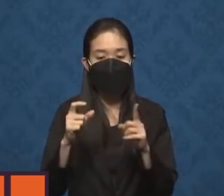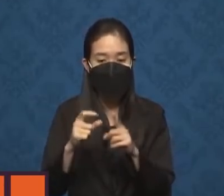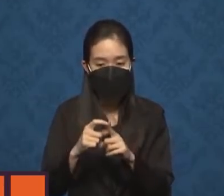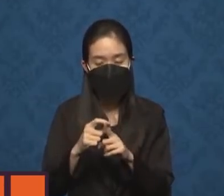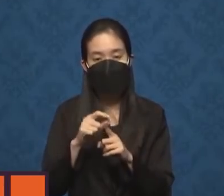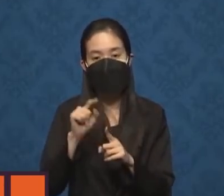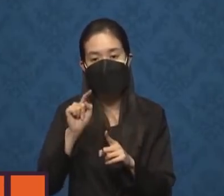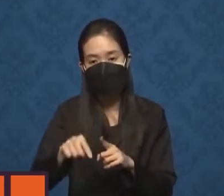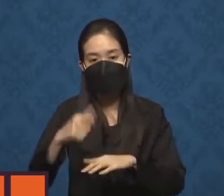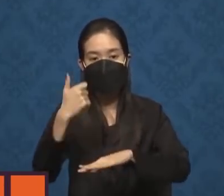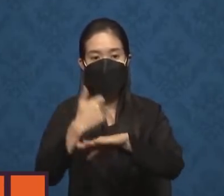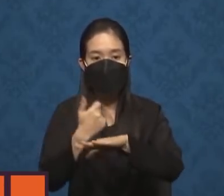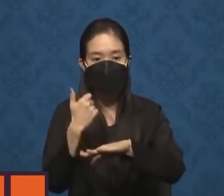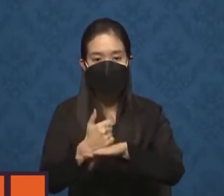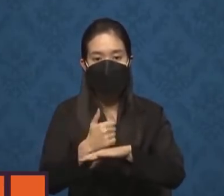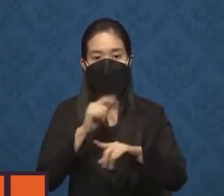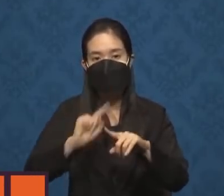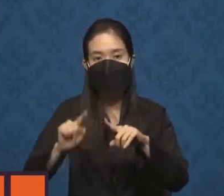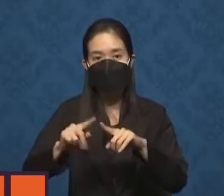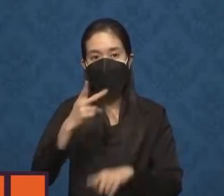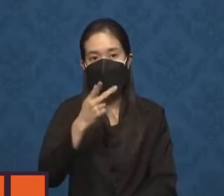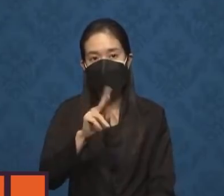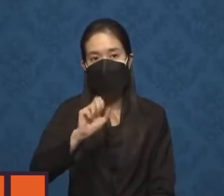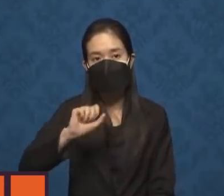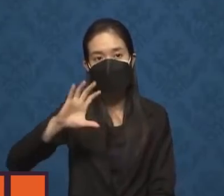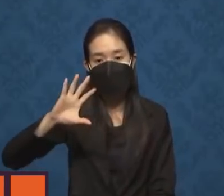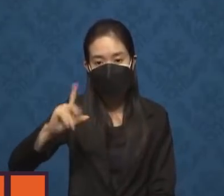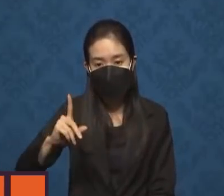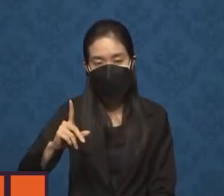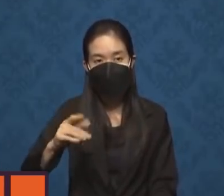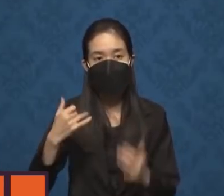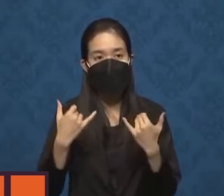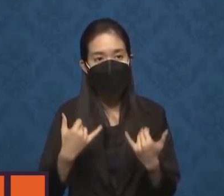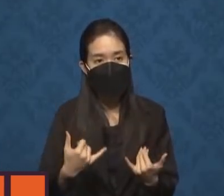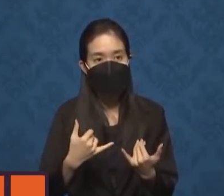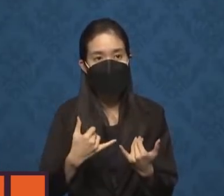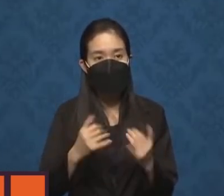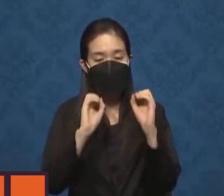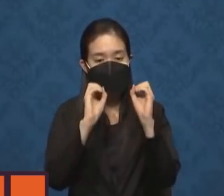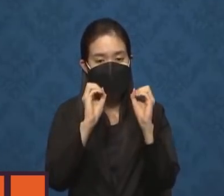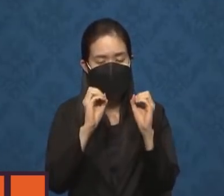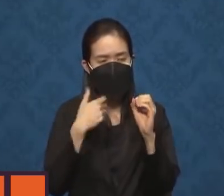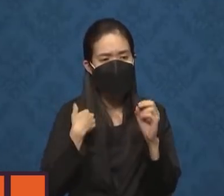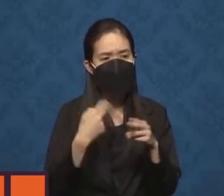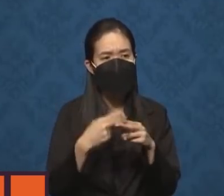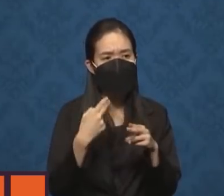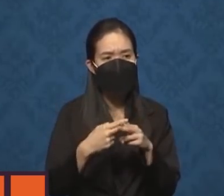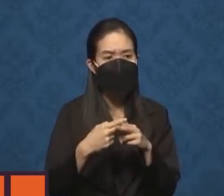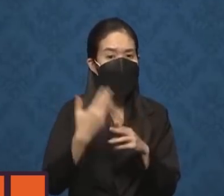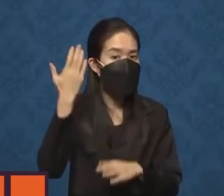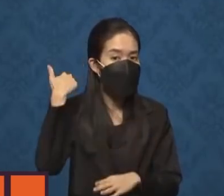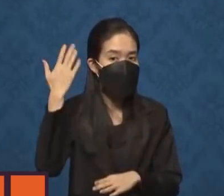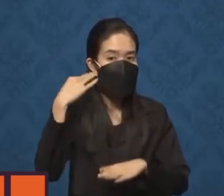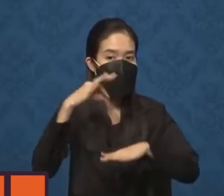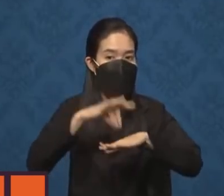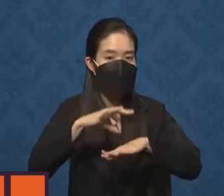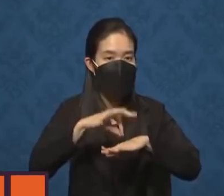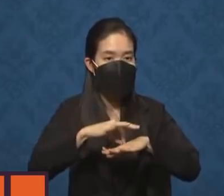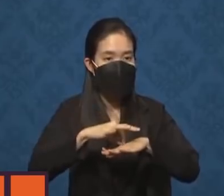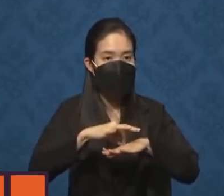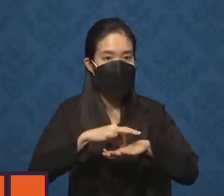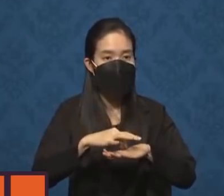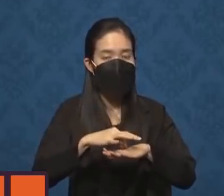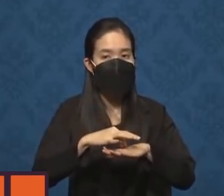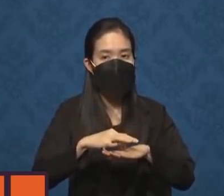สั่งหัวหน้าคณะรักษาความสงบแห่งชาติซึ่งอาจารย์ปิยบุตรแสงกนกกุลพรรคอนาคตใหม่ในขณะนั้นกับคณะเป็นผู้เสนอ